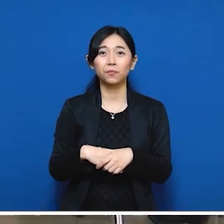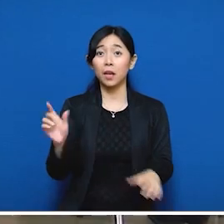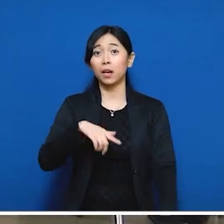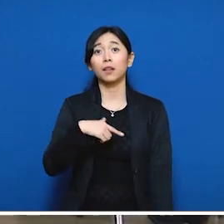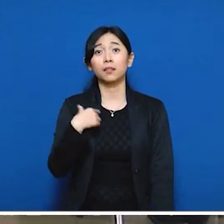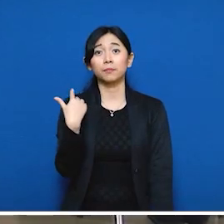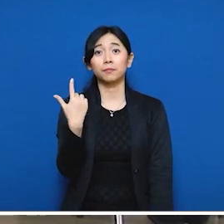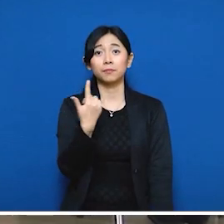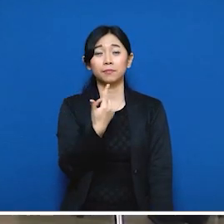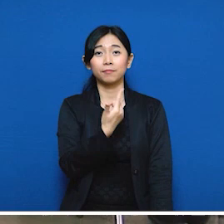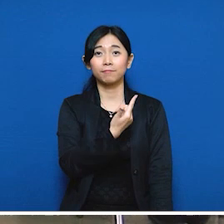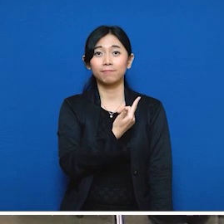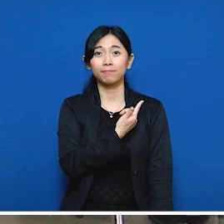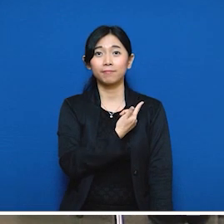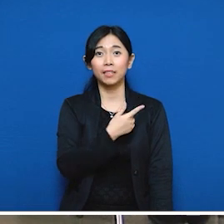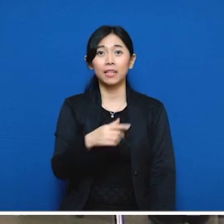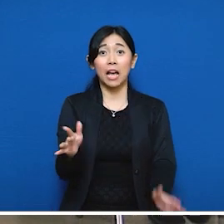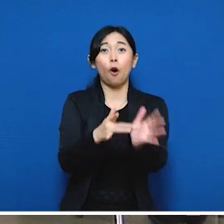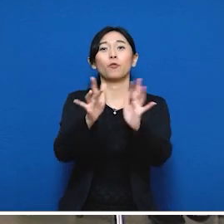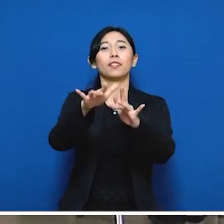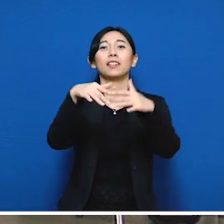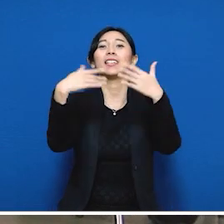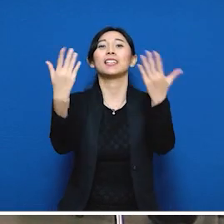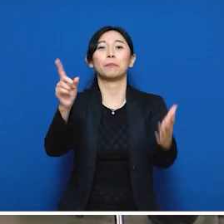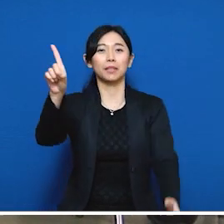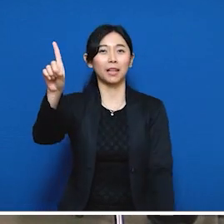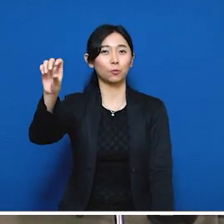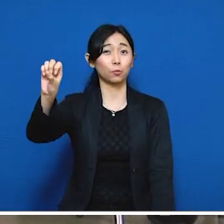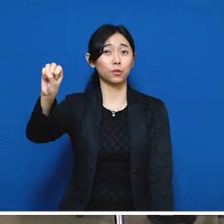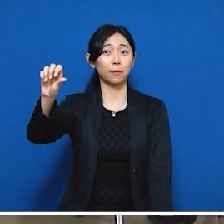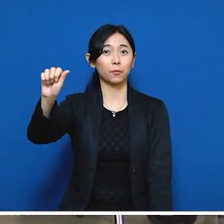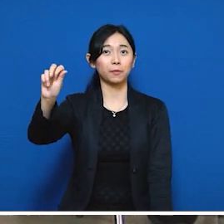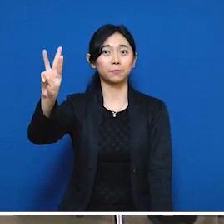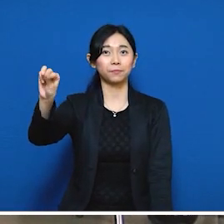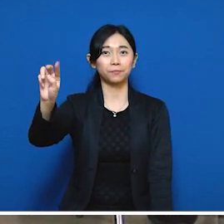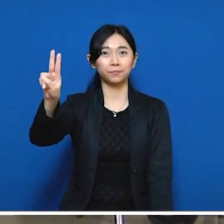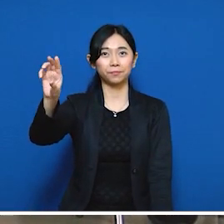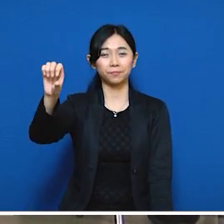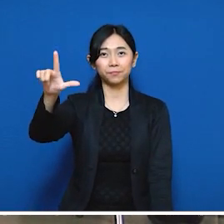Kitab 1 Samuel menunjukkan bahwa